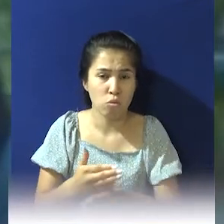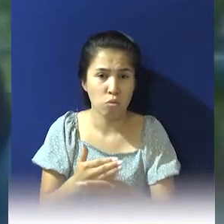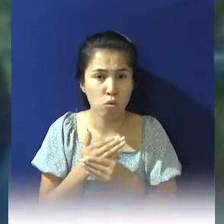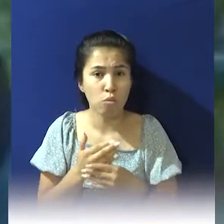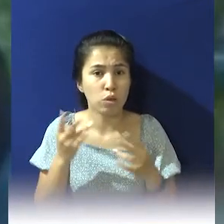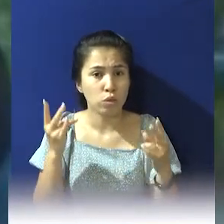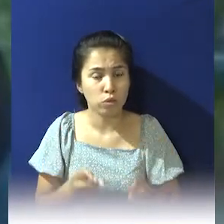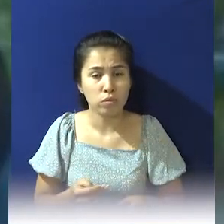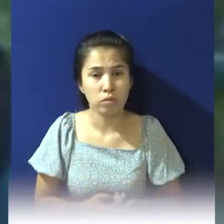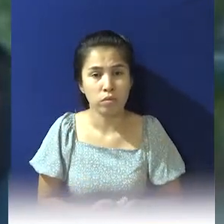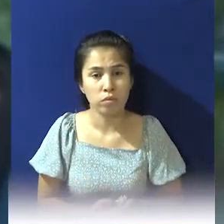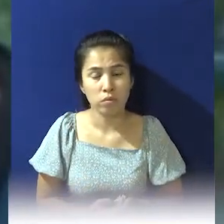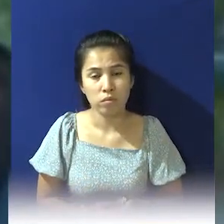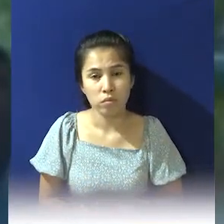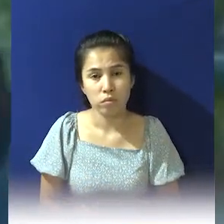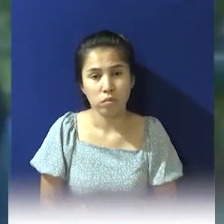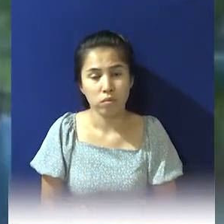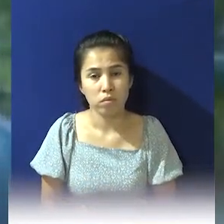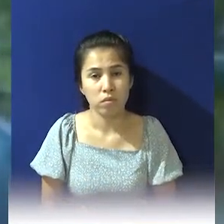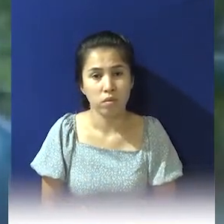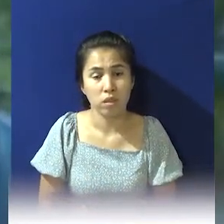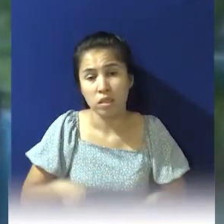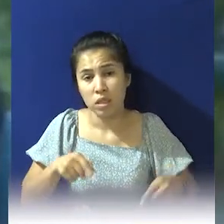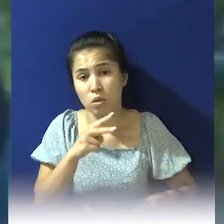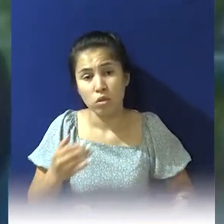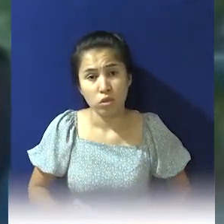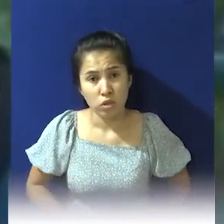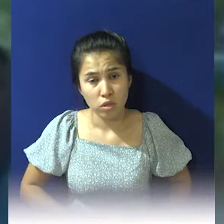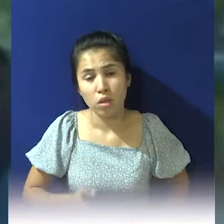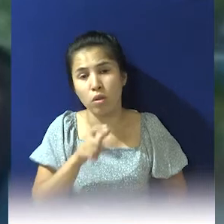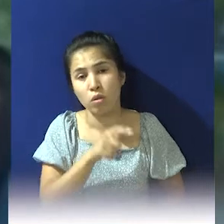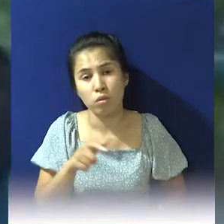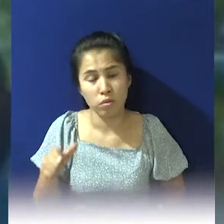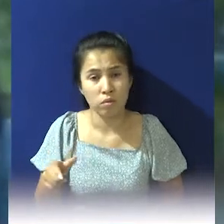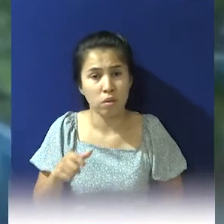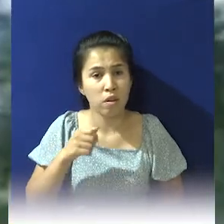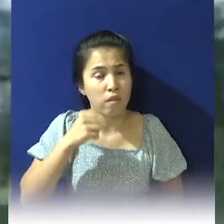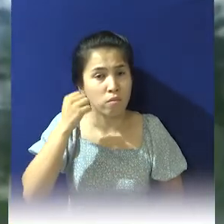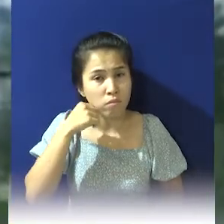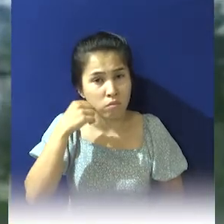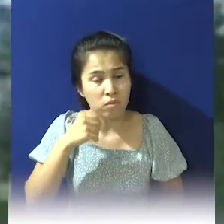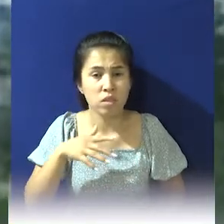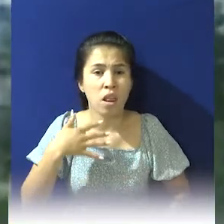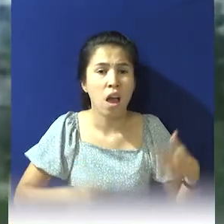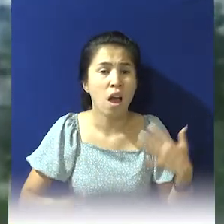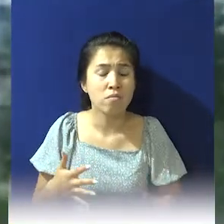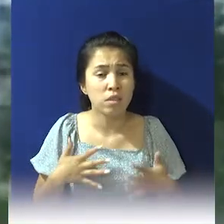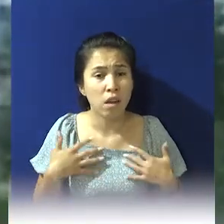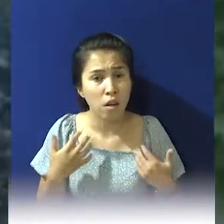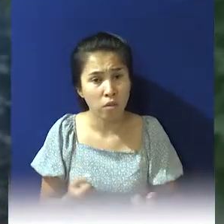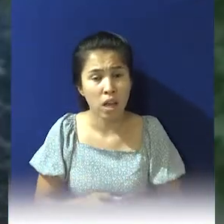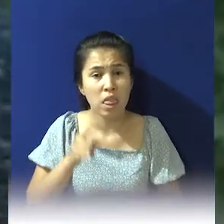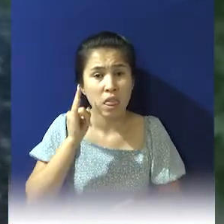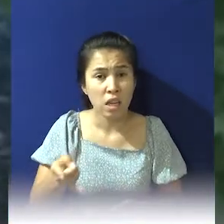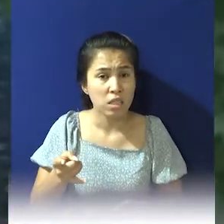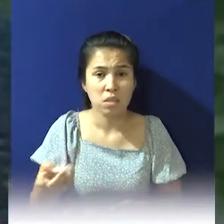оформлять протокол. До сегодняшнего дня, в принципе, за данными документами, так до сих пор жильцов тоже никто не подошел. Также жители изрядно волнует вопрос того,